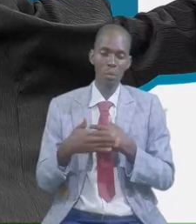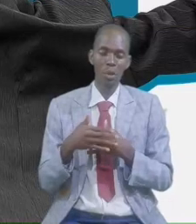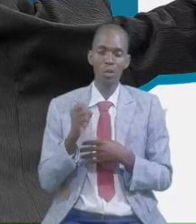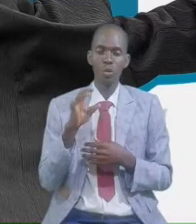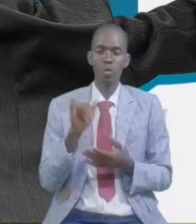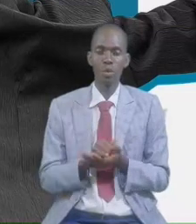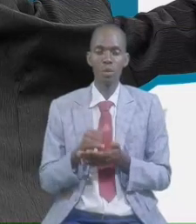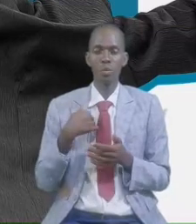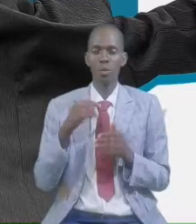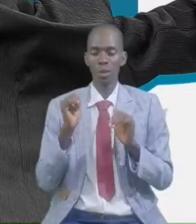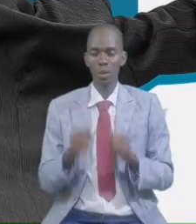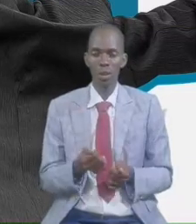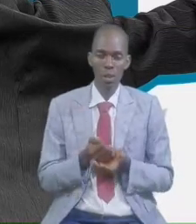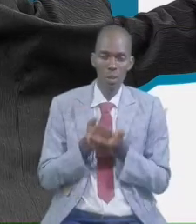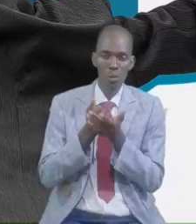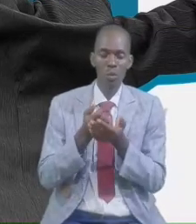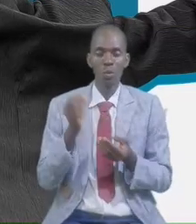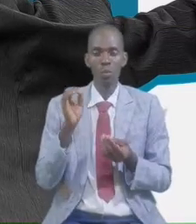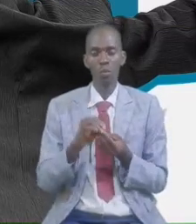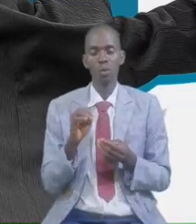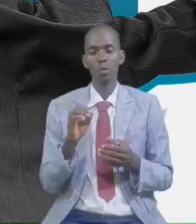dans votre nouvelle marche avec Christ.